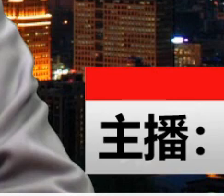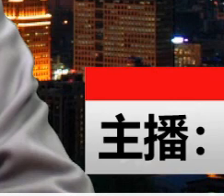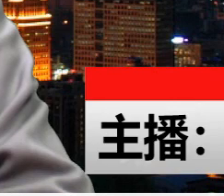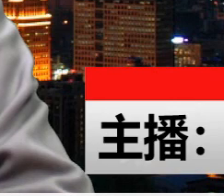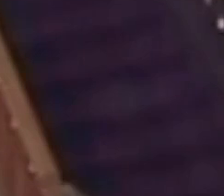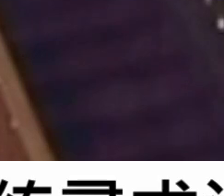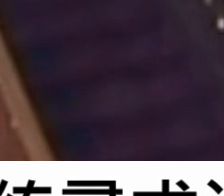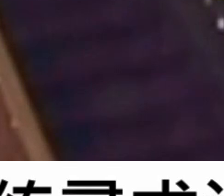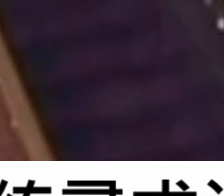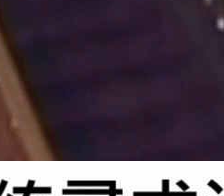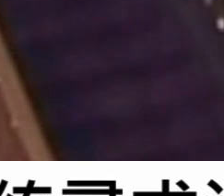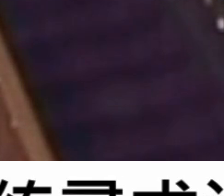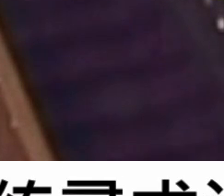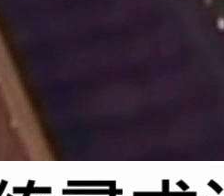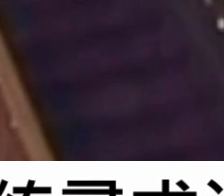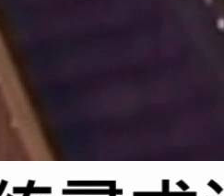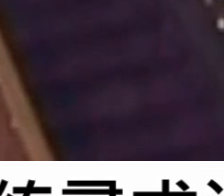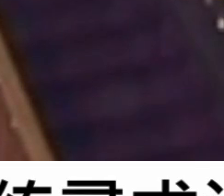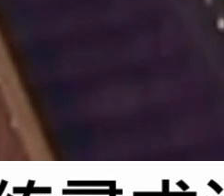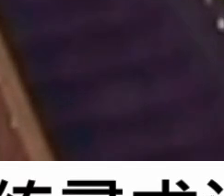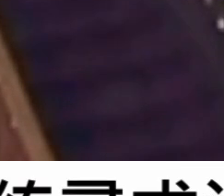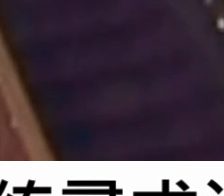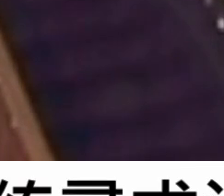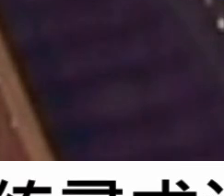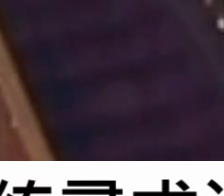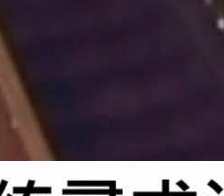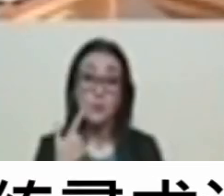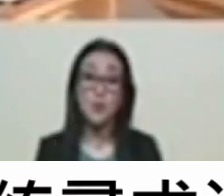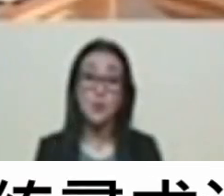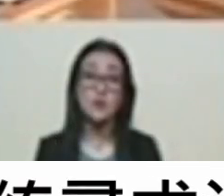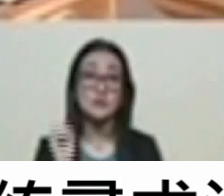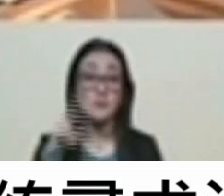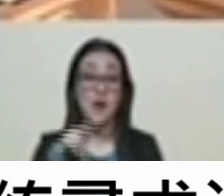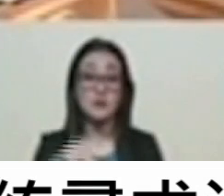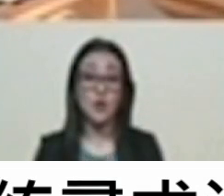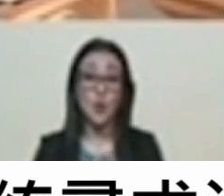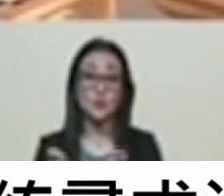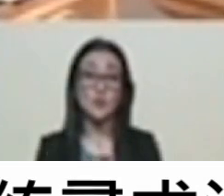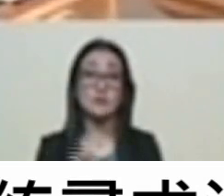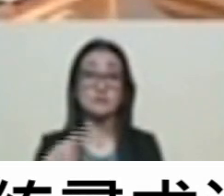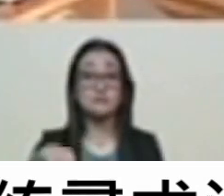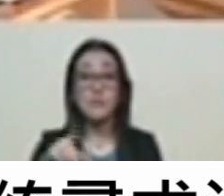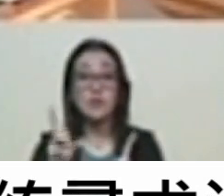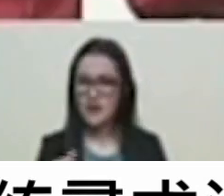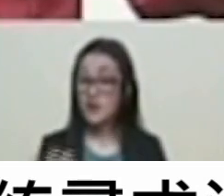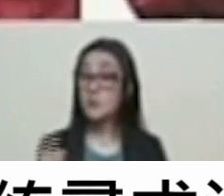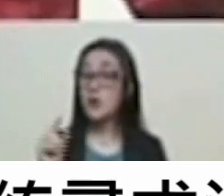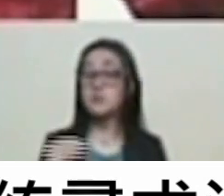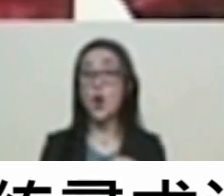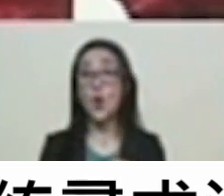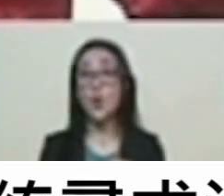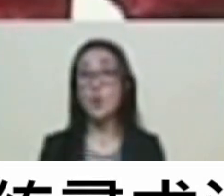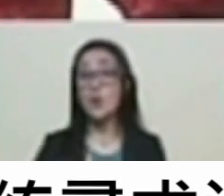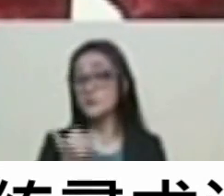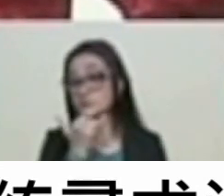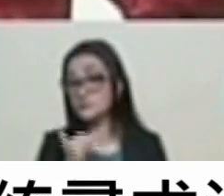加霜。 委内瑞拉本来年底才举行选举，制宪议会却在今天宣布要提前到四月大选，让